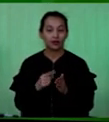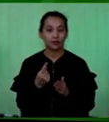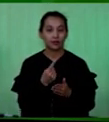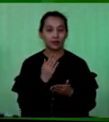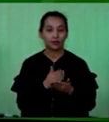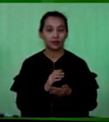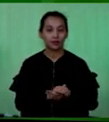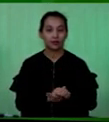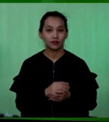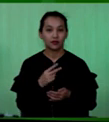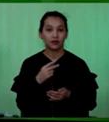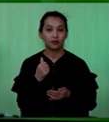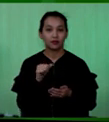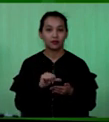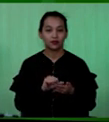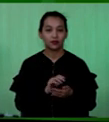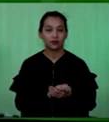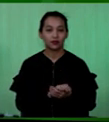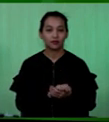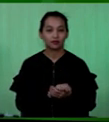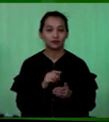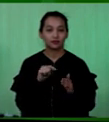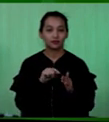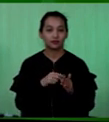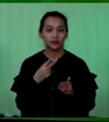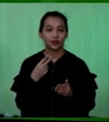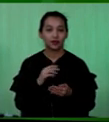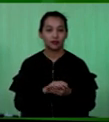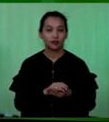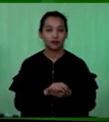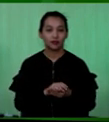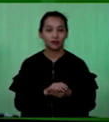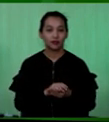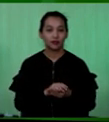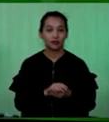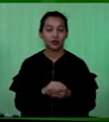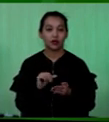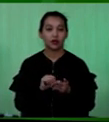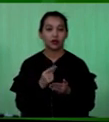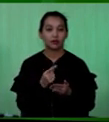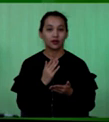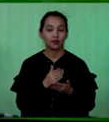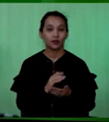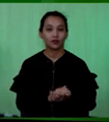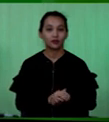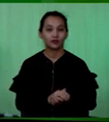teng. 26 bu esa 20 bilan 6 sonlarning yig'indisiga